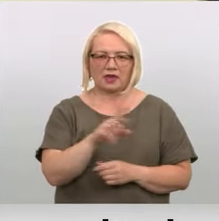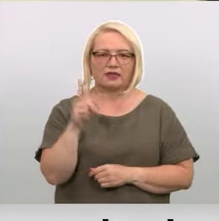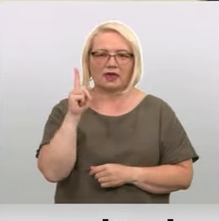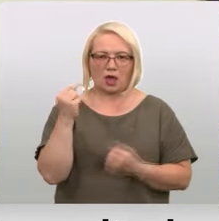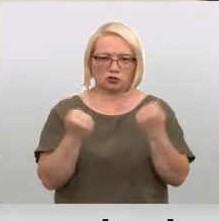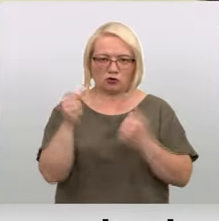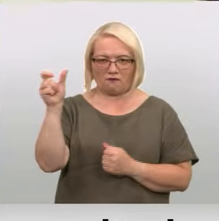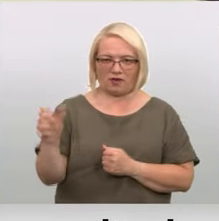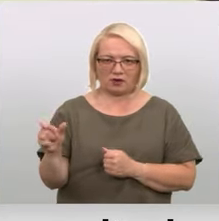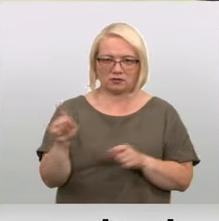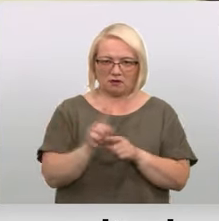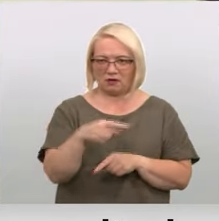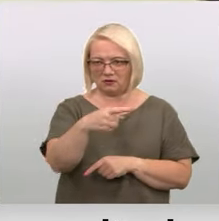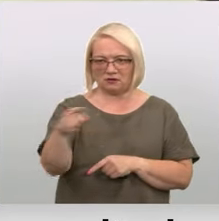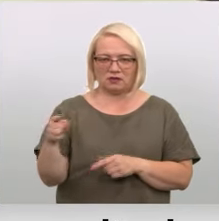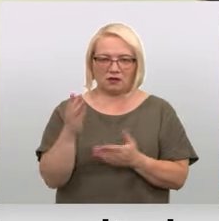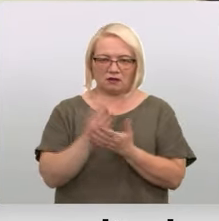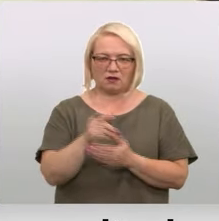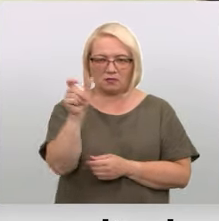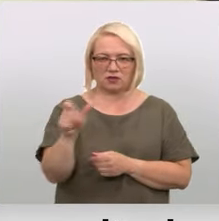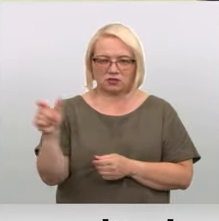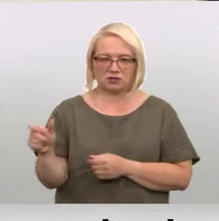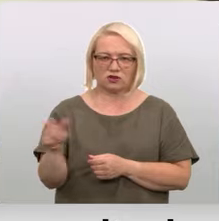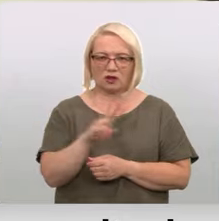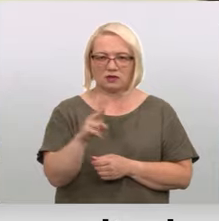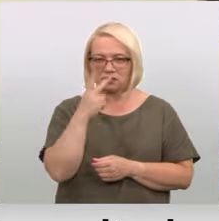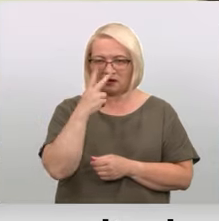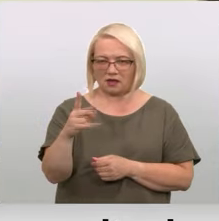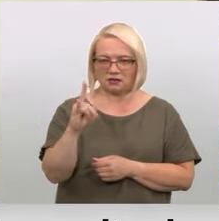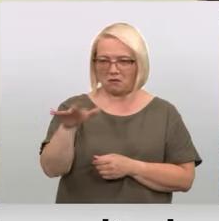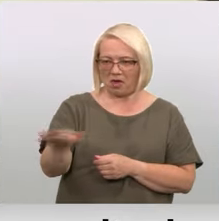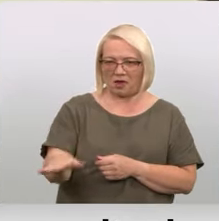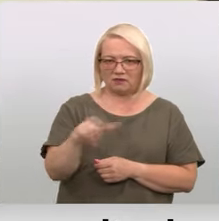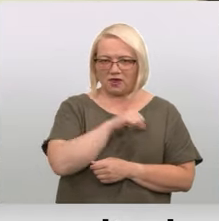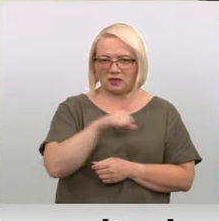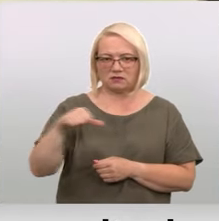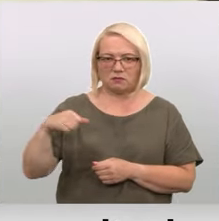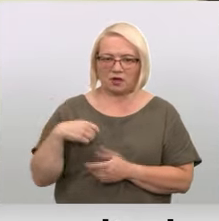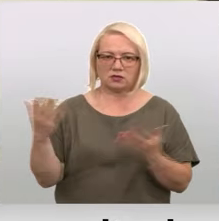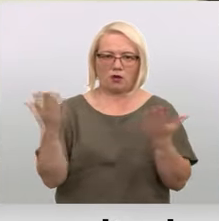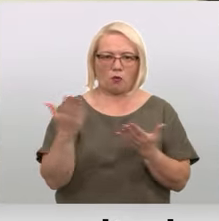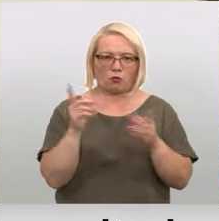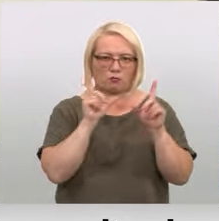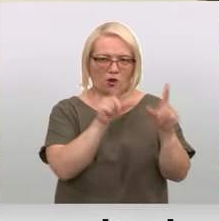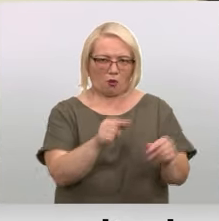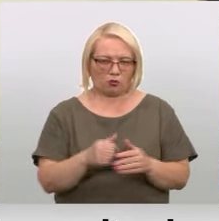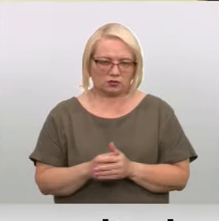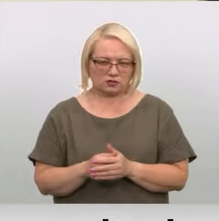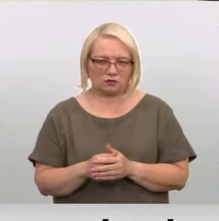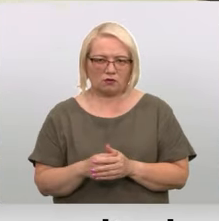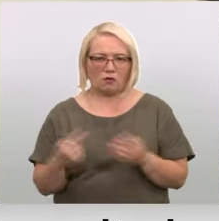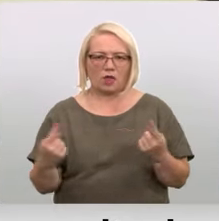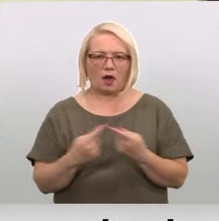autobusu šoferis, bet arī pasažieri līdzcilvēki, kur redz, ka bērns viens pats kaut kur dodās, jā, un